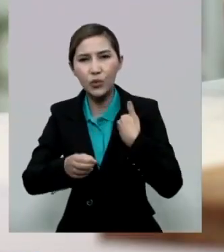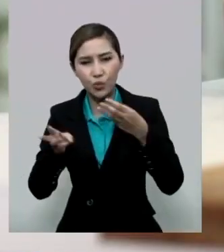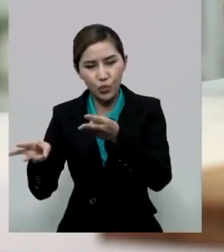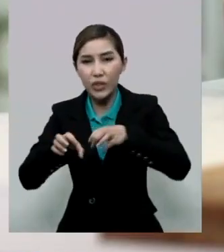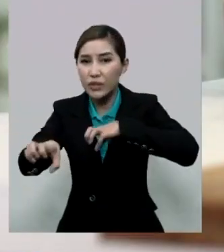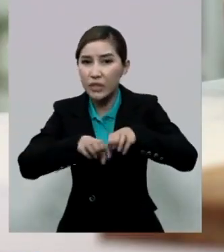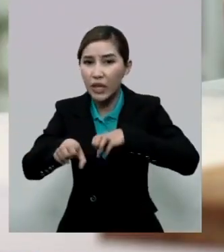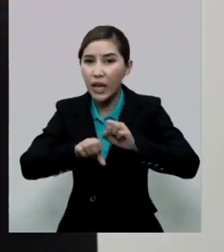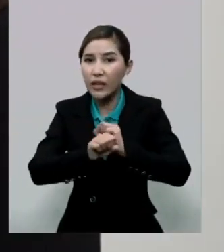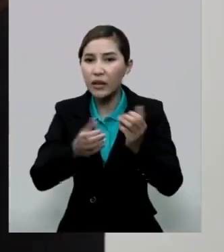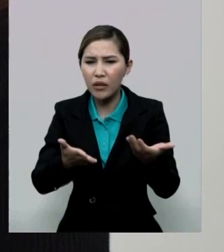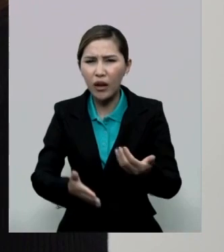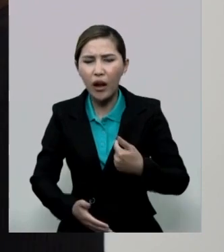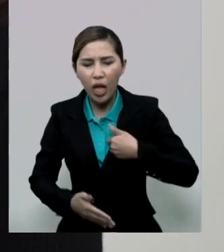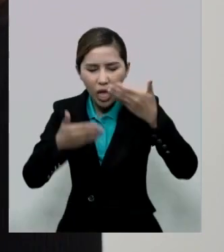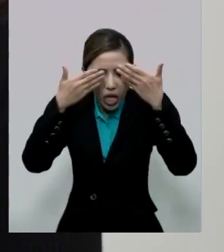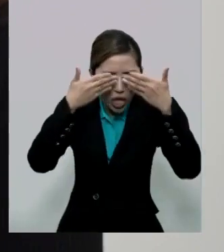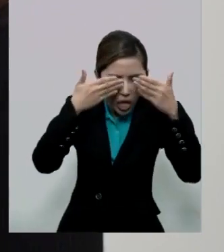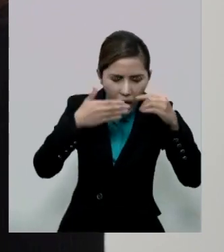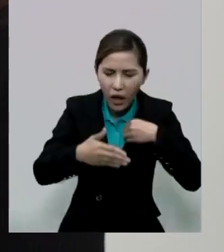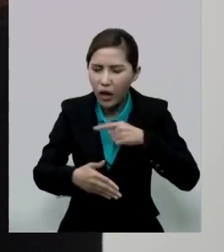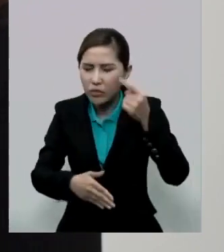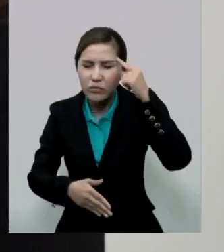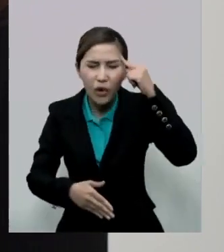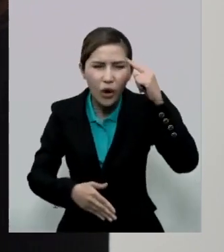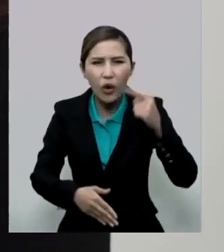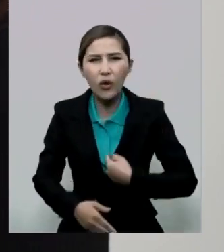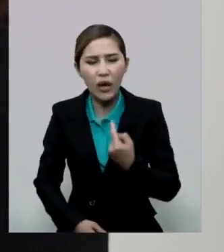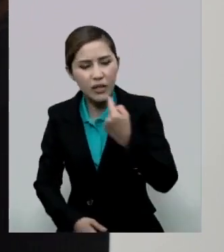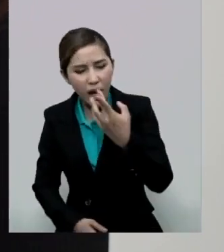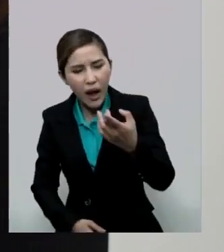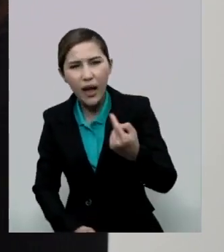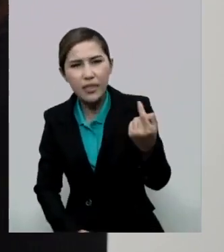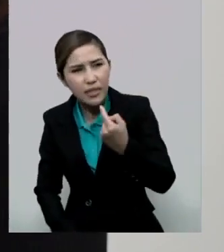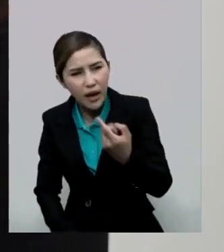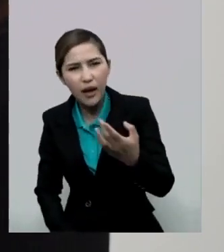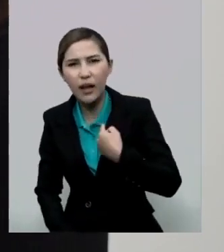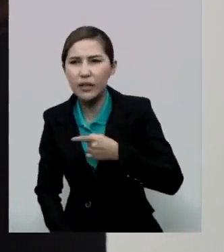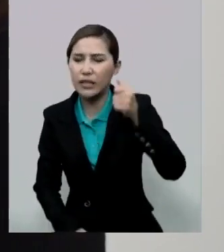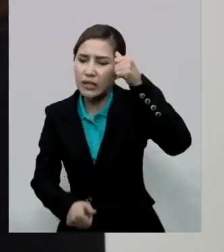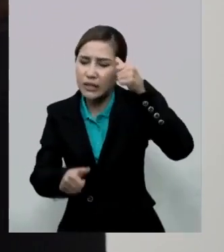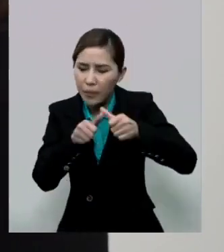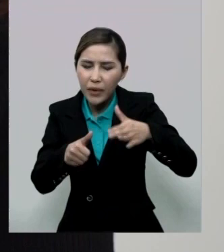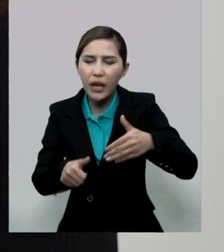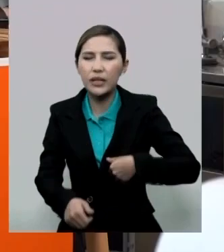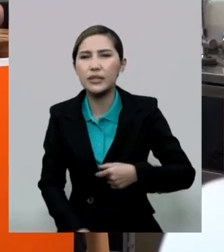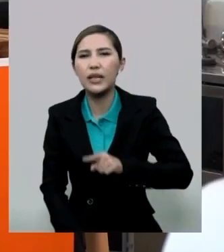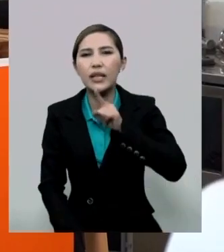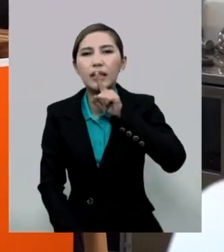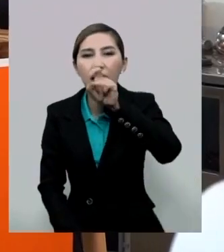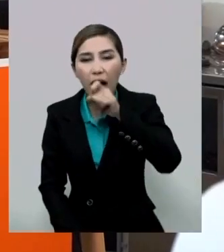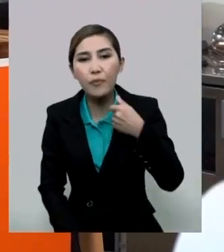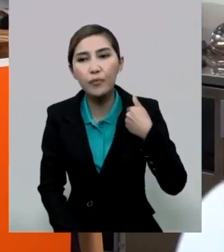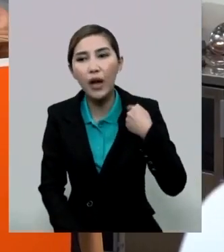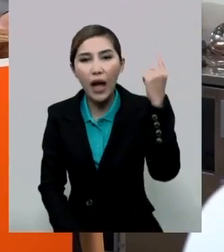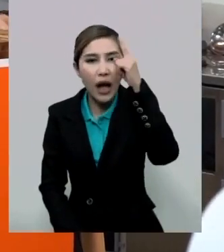ต่อๆไปยังไงบ้างอะคะ ด้วยพวกเรามองไม่ค่อยเห็นใช่ไหมคะจะไม่ทราบว่าลูกค้าท่านนี้สั่งอะไรอะไรเงี้ยค่ะด้วยจำไม่ได้ก็คืออาจจะใช้เสียงถาม